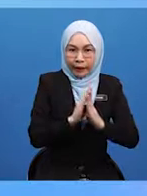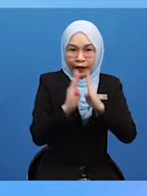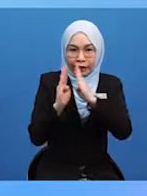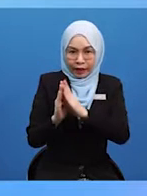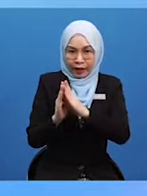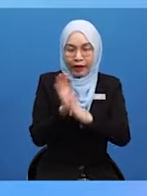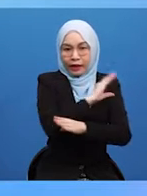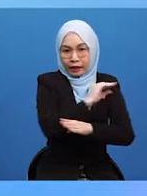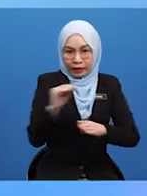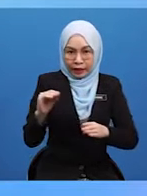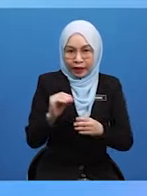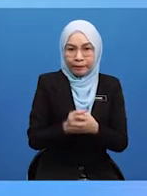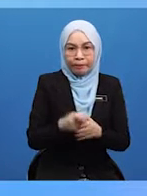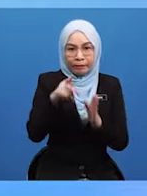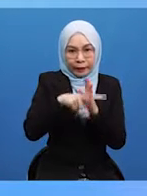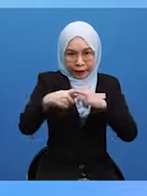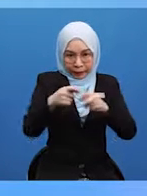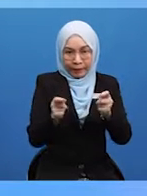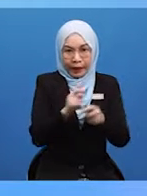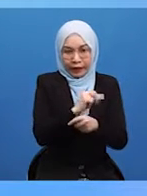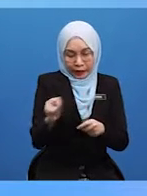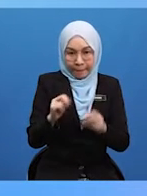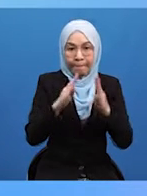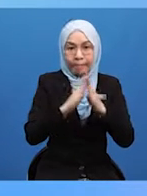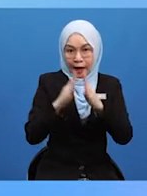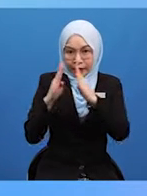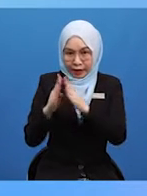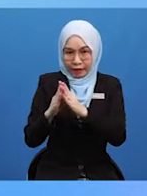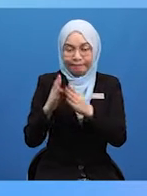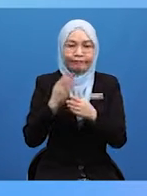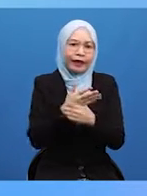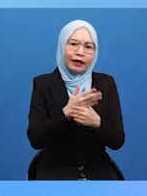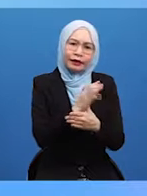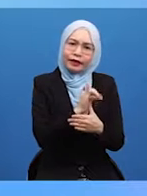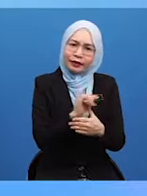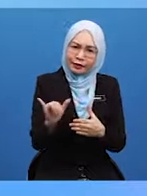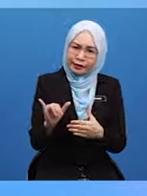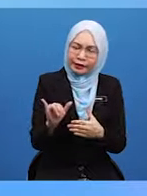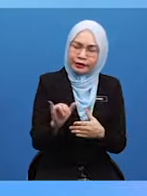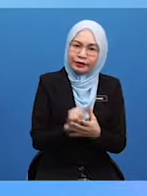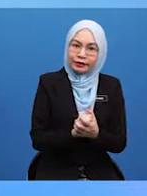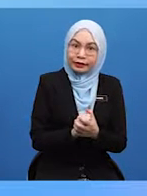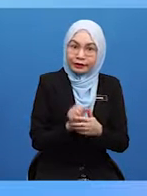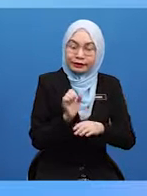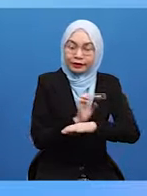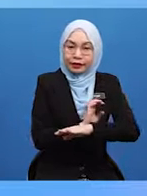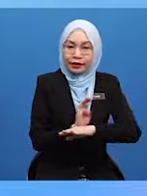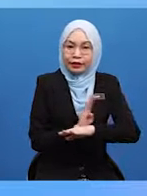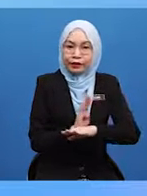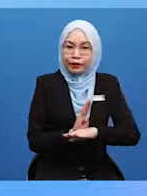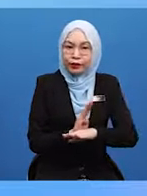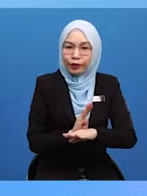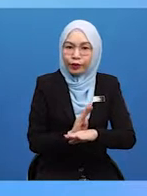bandar. Antara kegiatan ekonomi yang dijalankan adalah pertanian